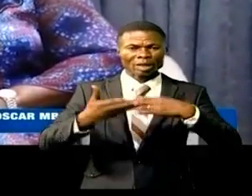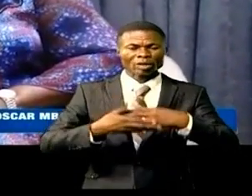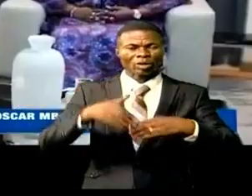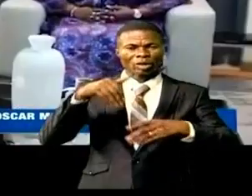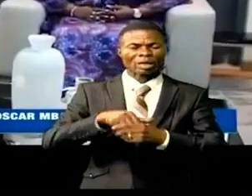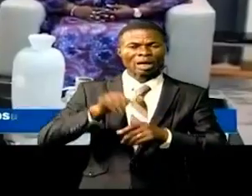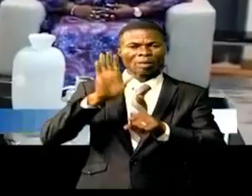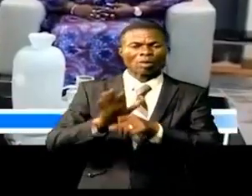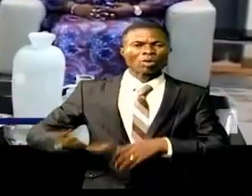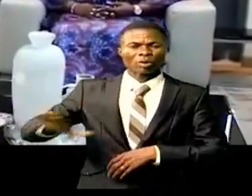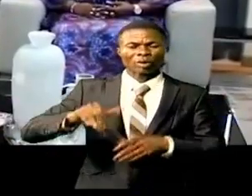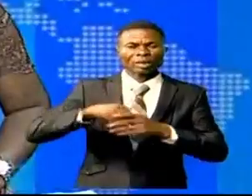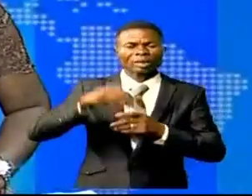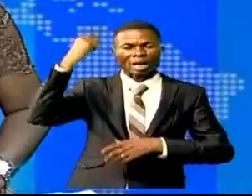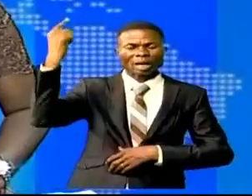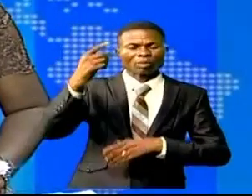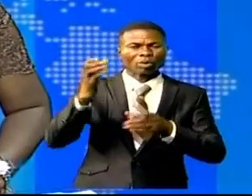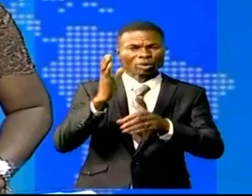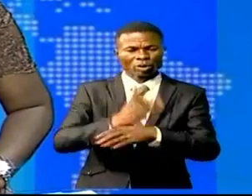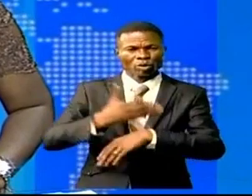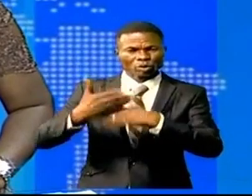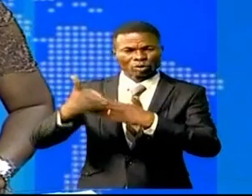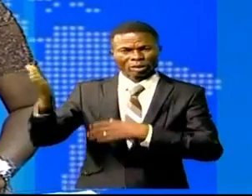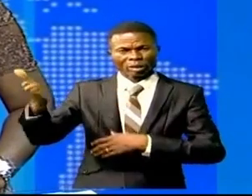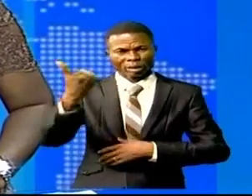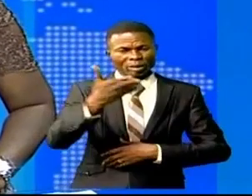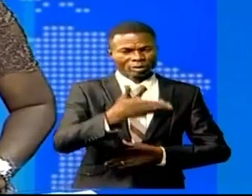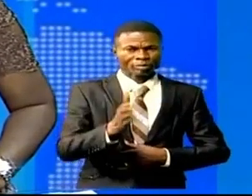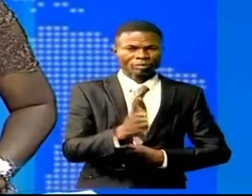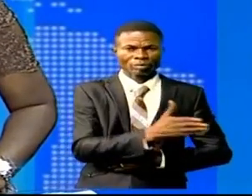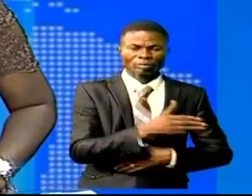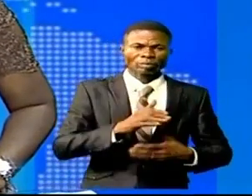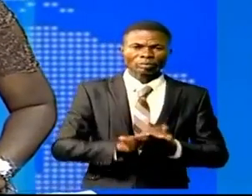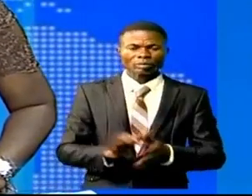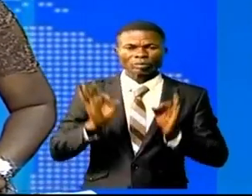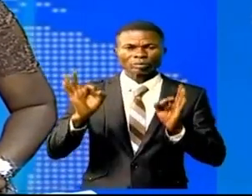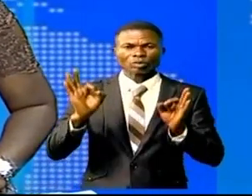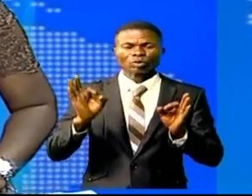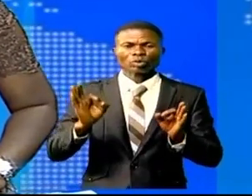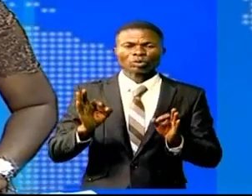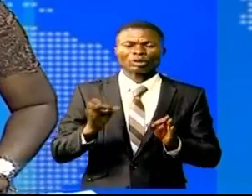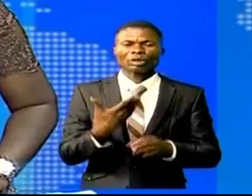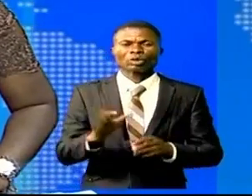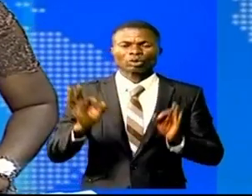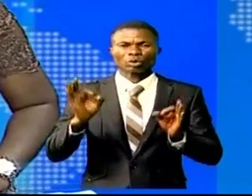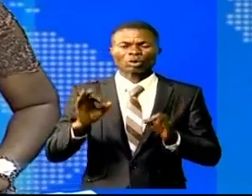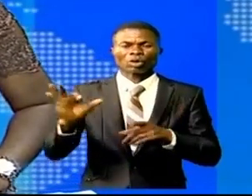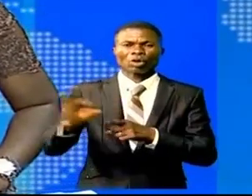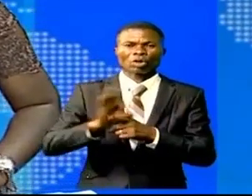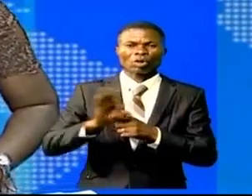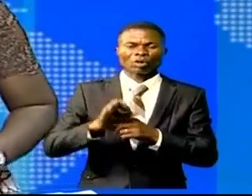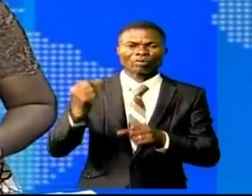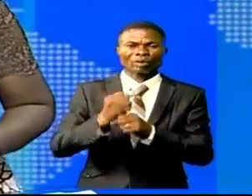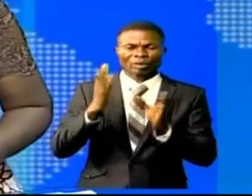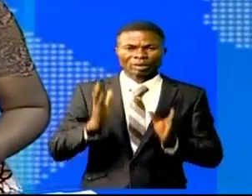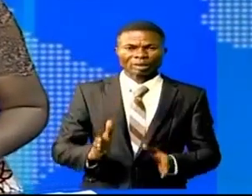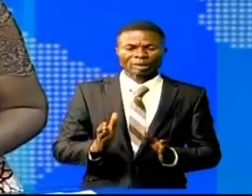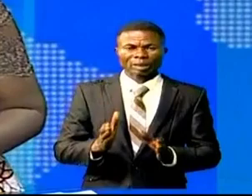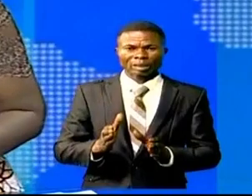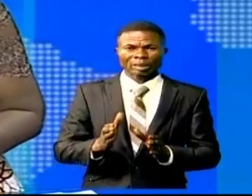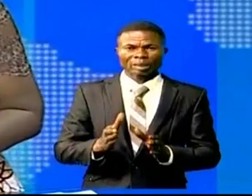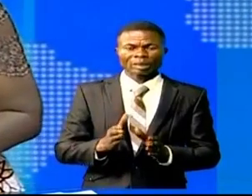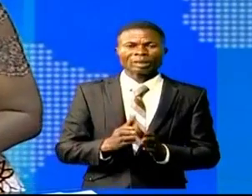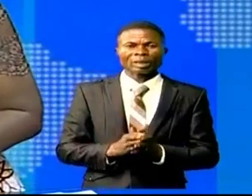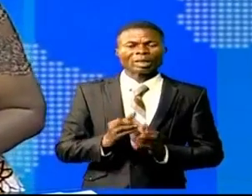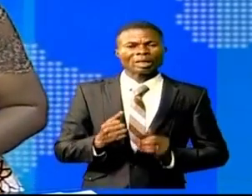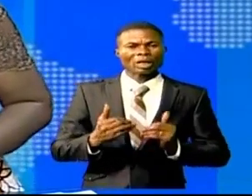pays à travers le monde. Du nouveau au sein du ministère de la formation professionnelle qui affirme de fil